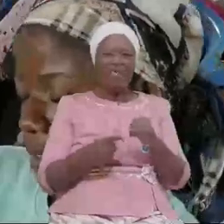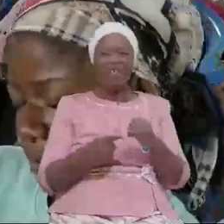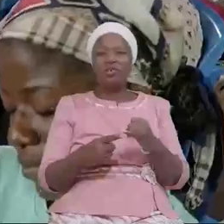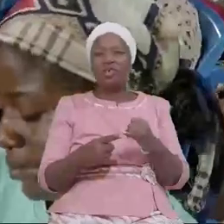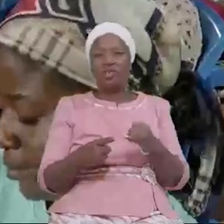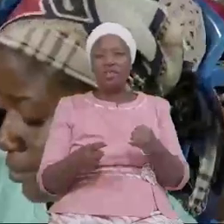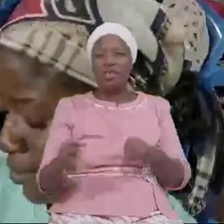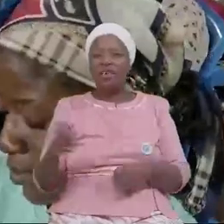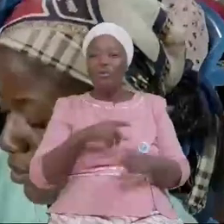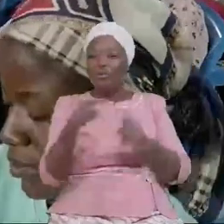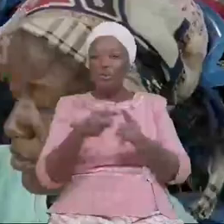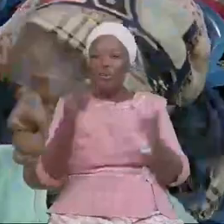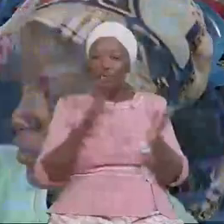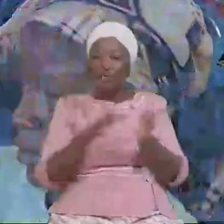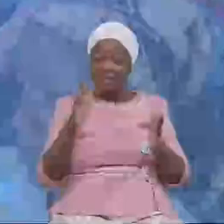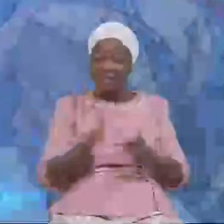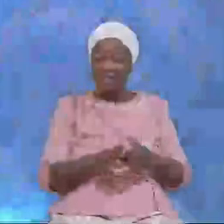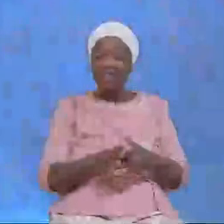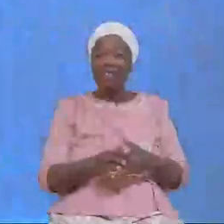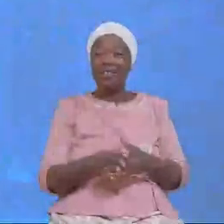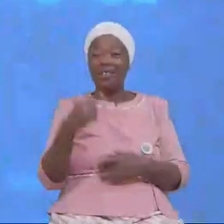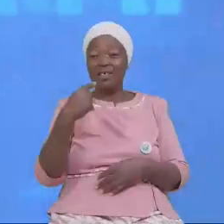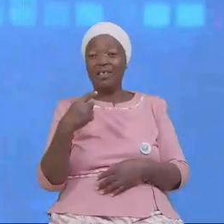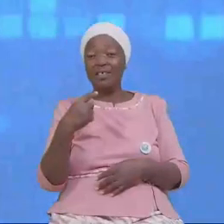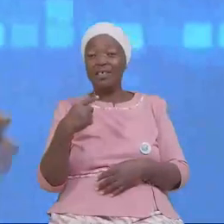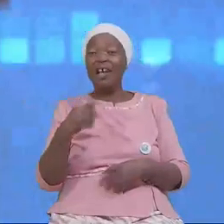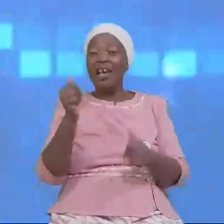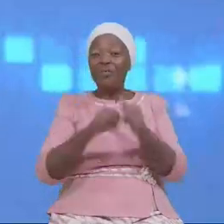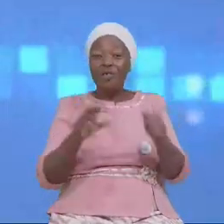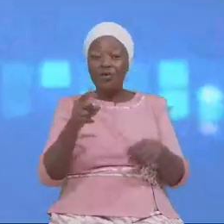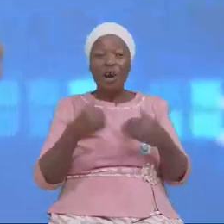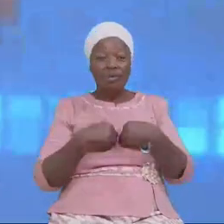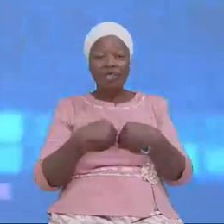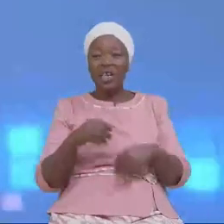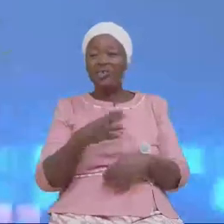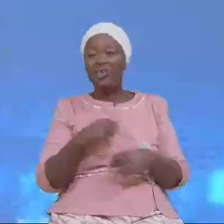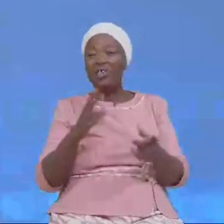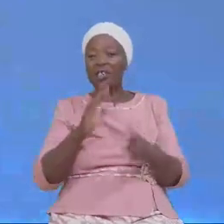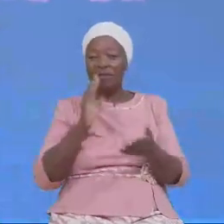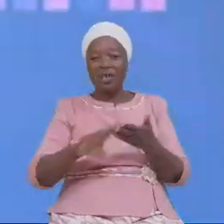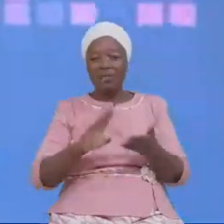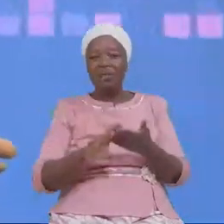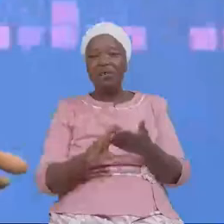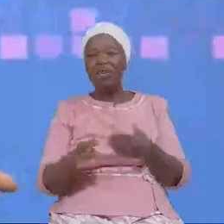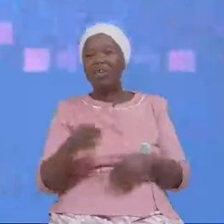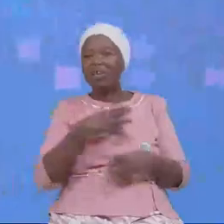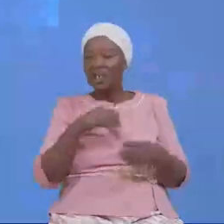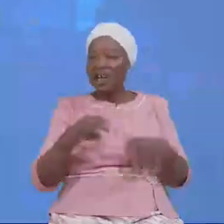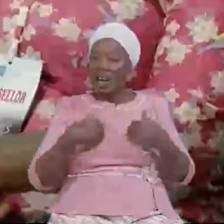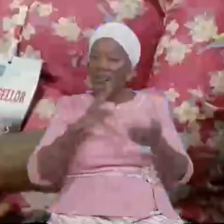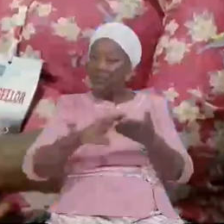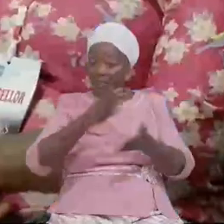Quand Jésus dit, tout ce que tu avais fait est pardonné et oublié, c'est